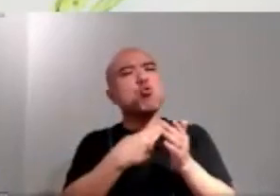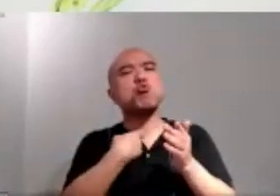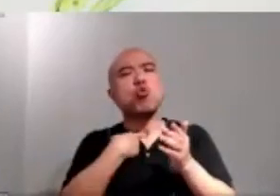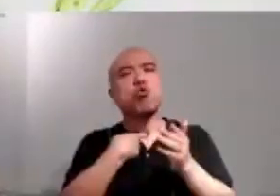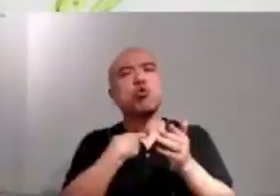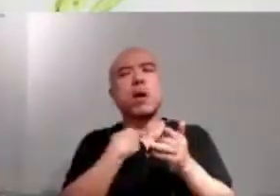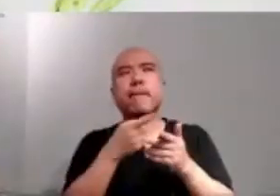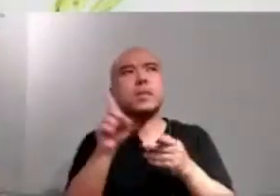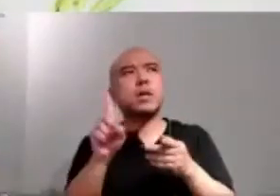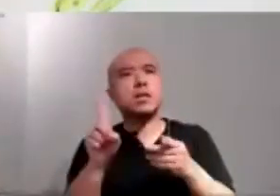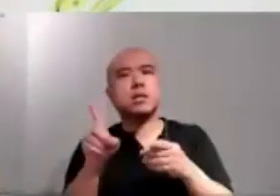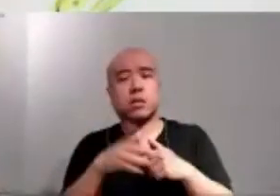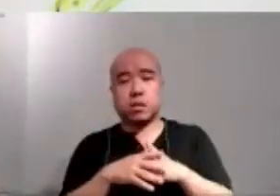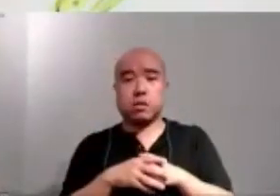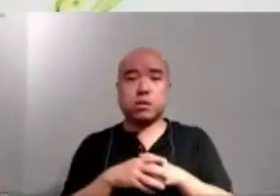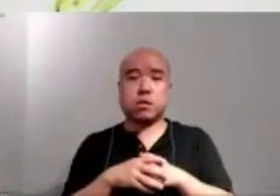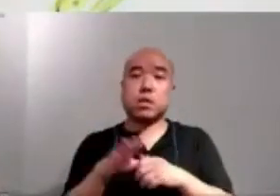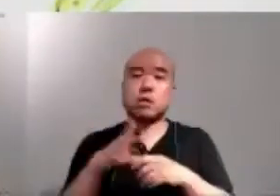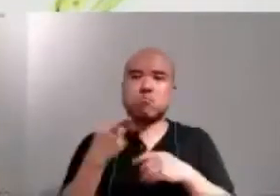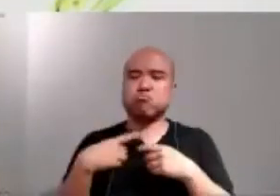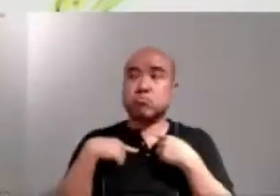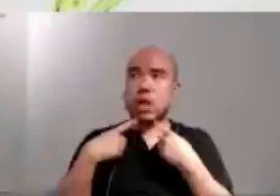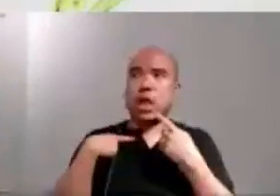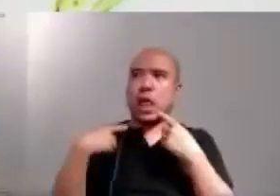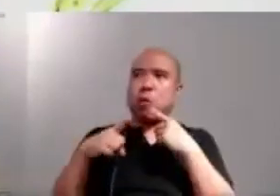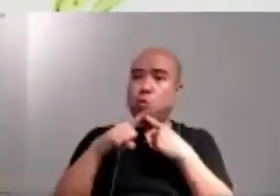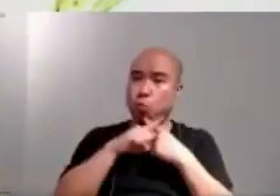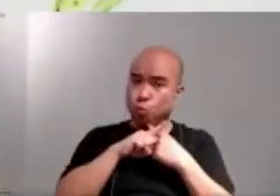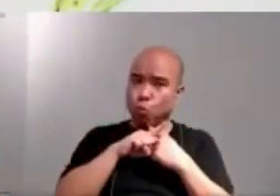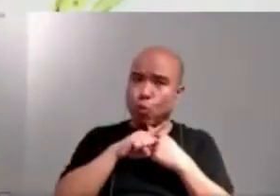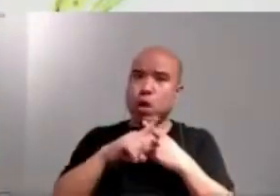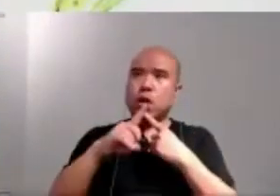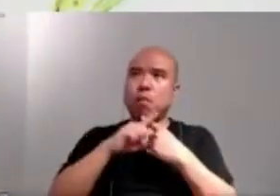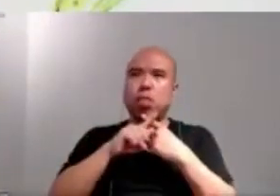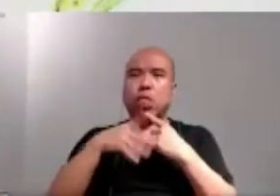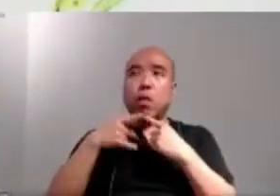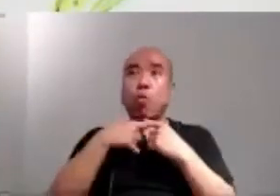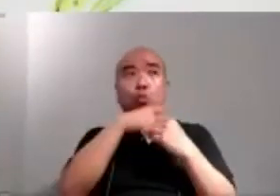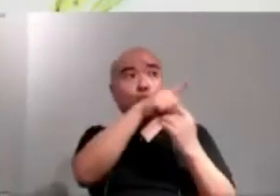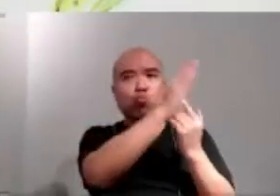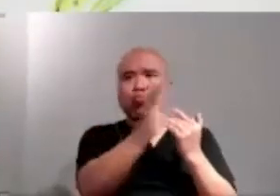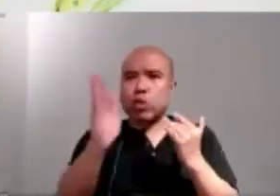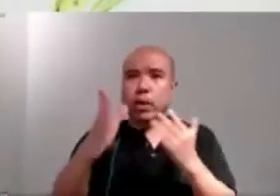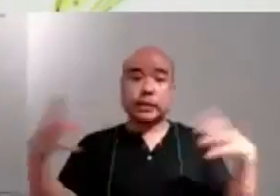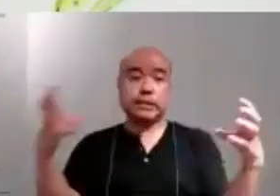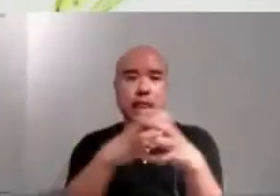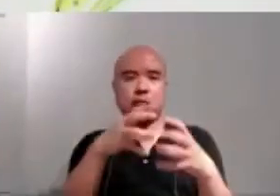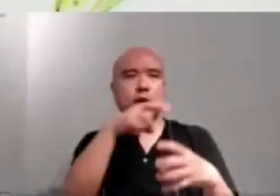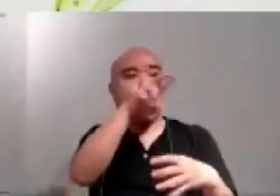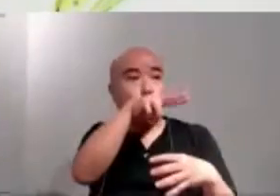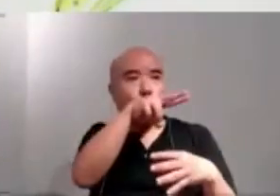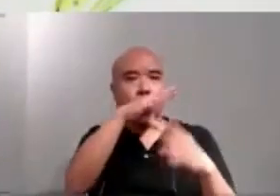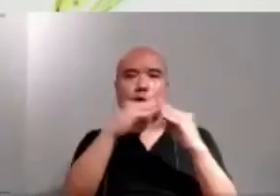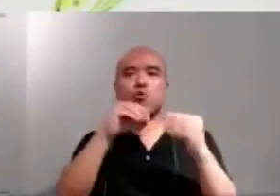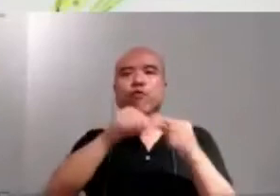求。亦都透過呢一個危機咧，我哋可以凝聚各方面嘅持份者一齊揾出解決嘅方法，令到我哋可以喺個